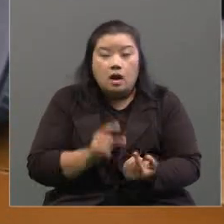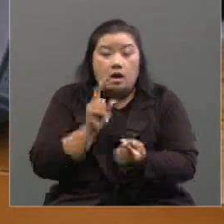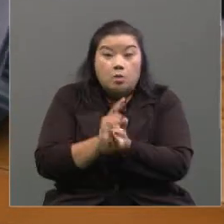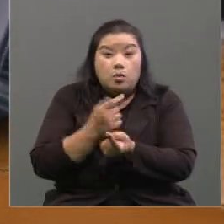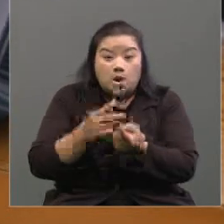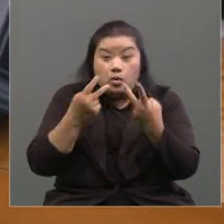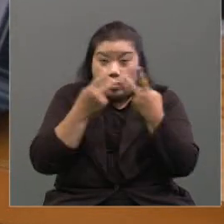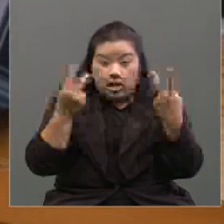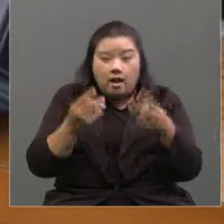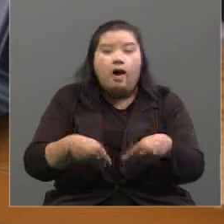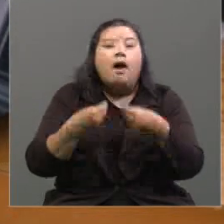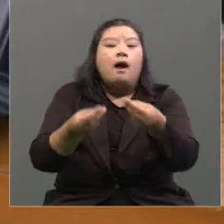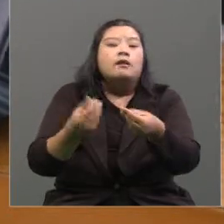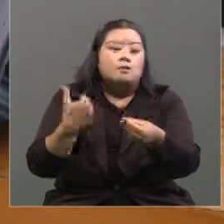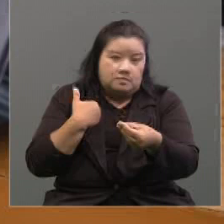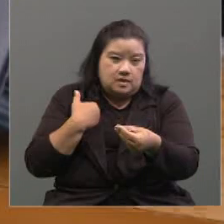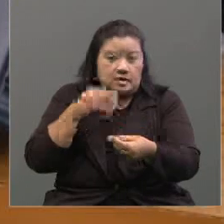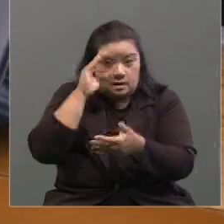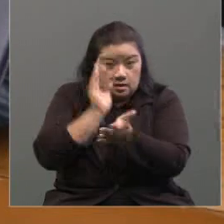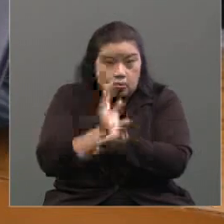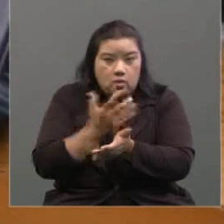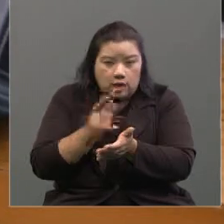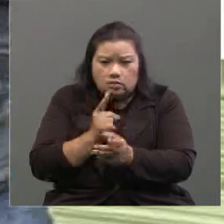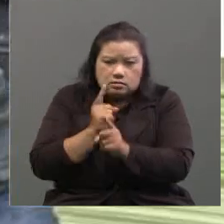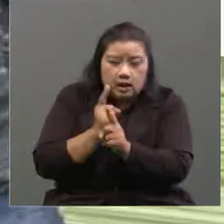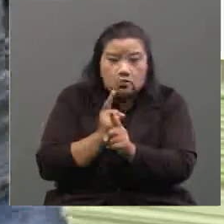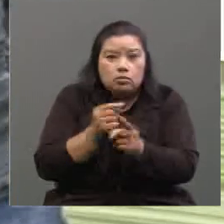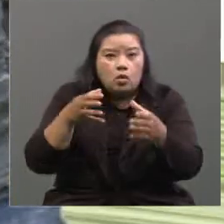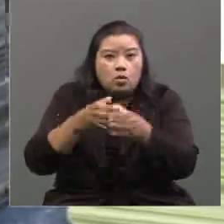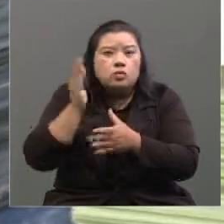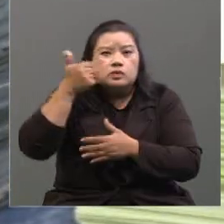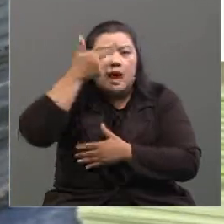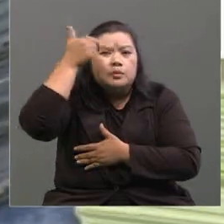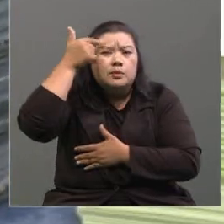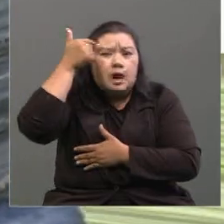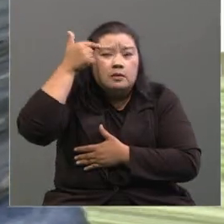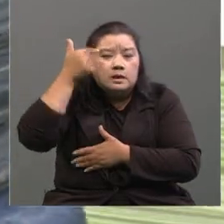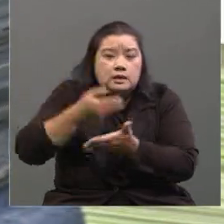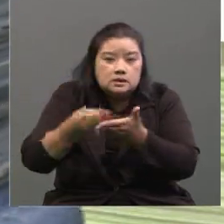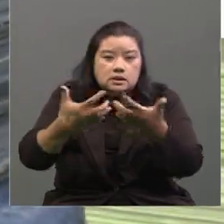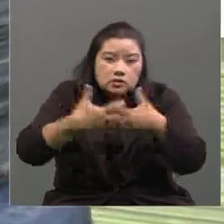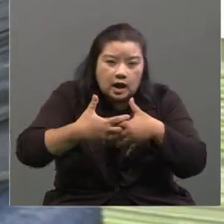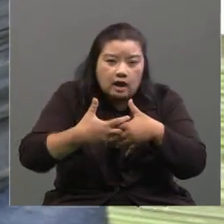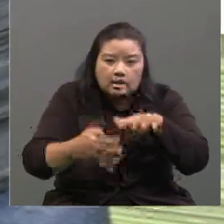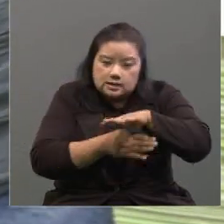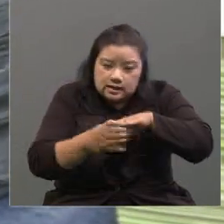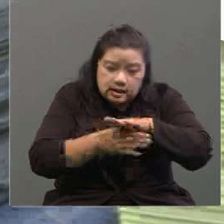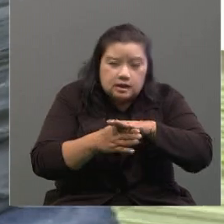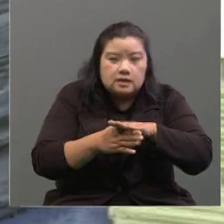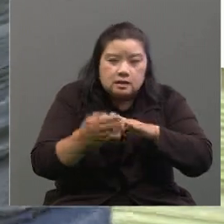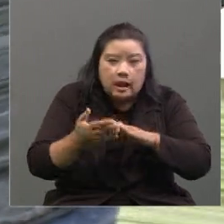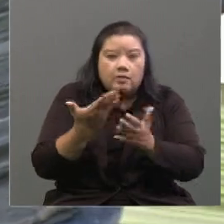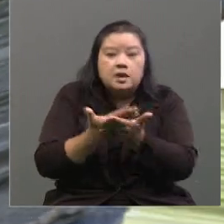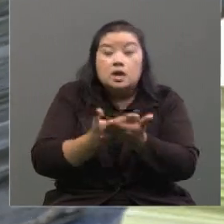หาให้พนักงานสอบสวนรวมถึงจะเร่งติดตามตัวกลุ่มชายผิวสีที่เธอบอกว่าไปซื้ออุปกรณ์มาแล้วสอนขั้นตอนการผลิตให้ด้วย